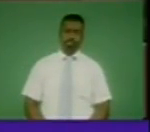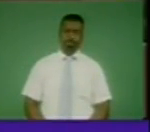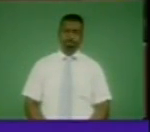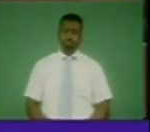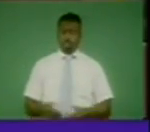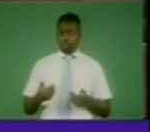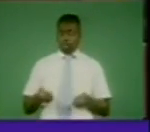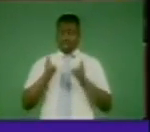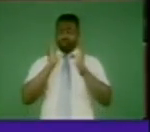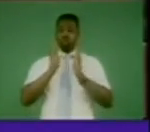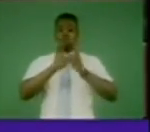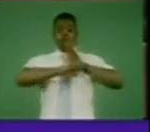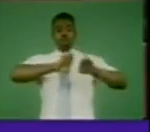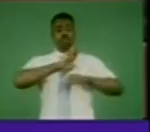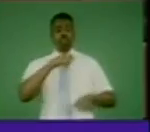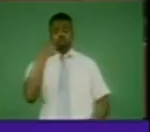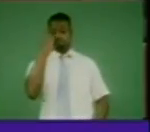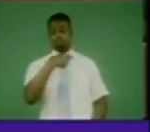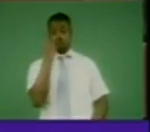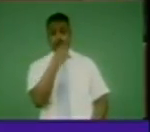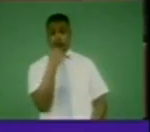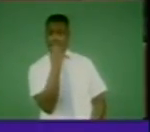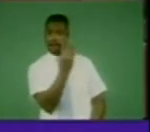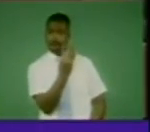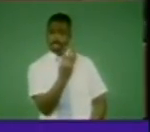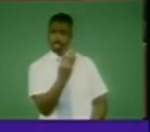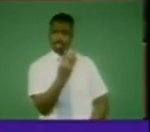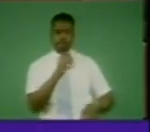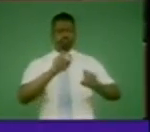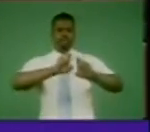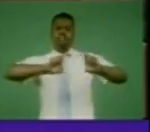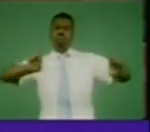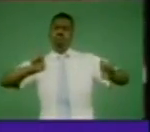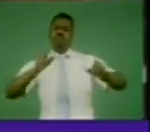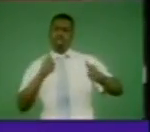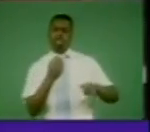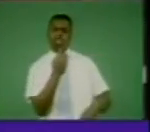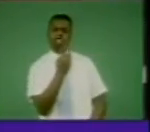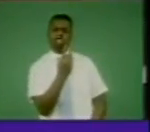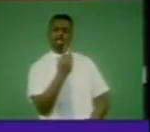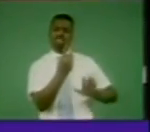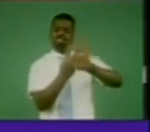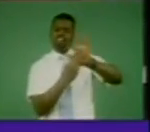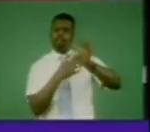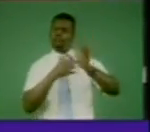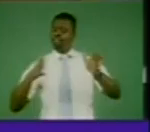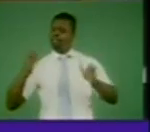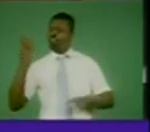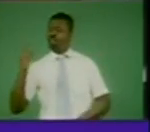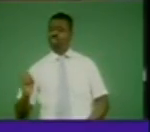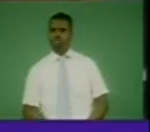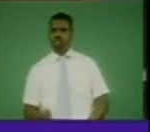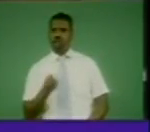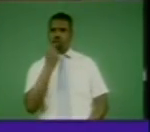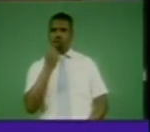Mheshimiwa Mwenyekiti, sura ya 4 ilikuwa na ibara 27 mpaka 30. Kura za wazi ndio